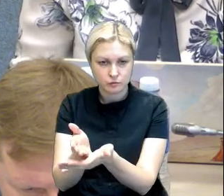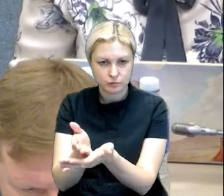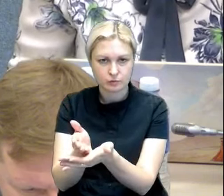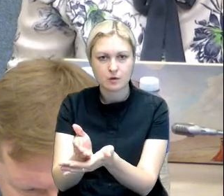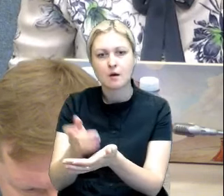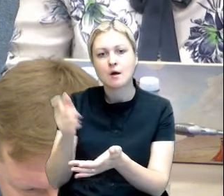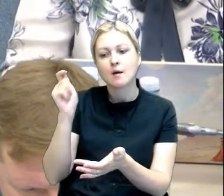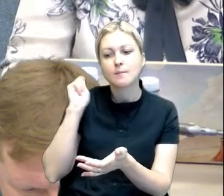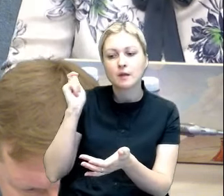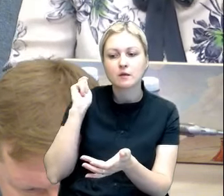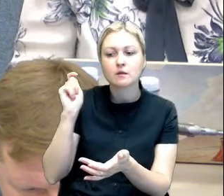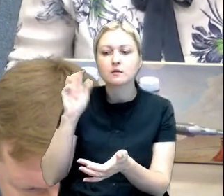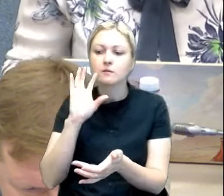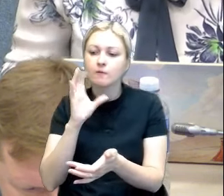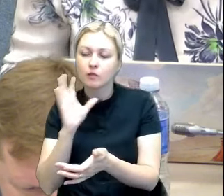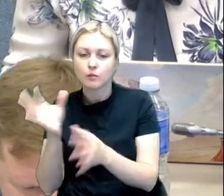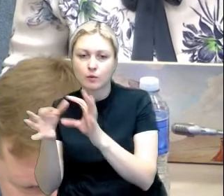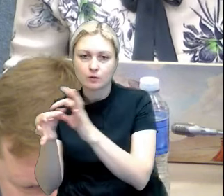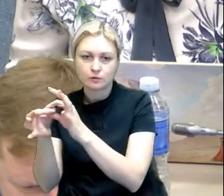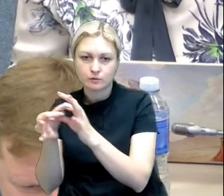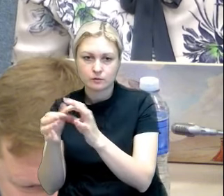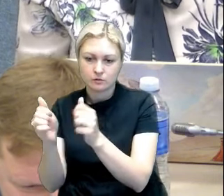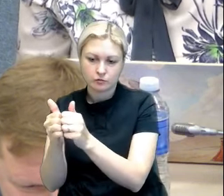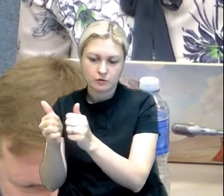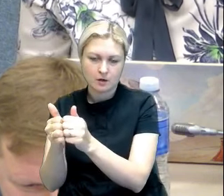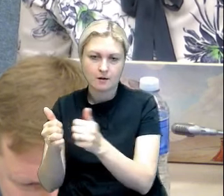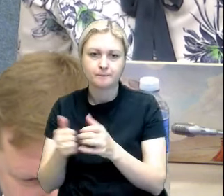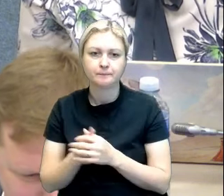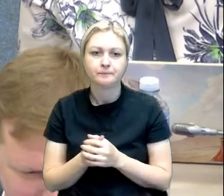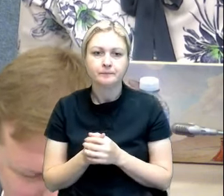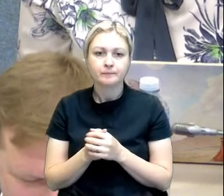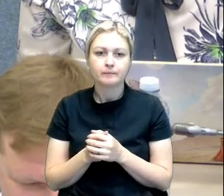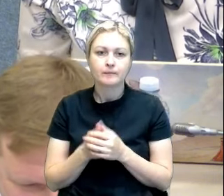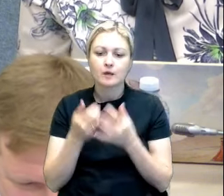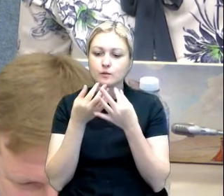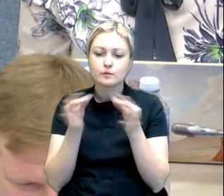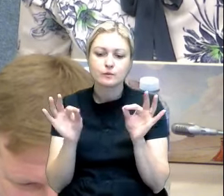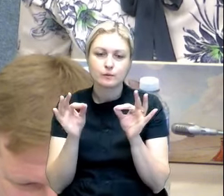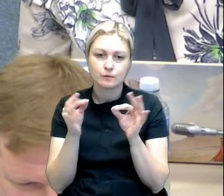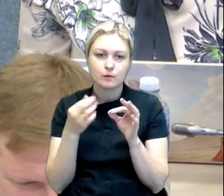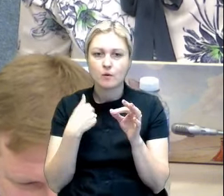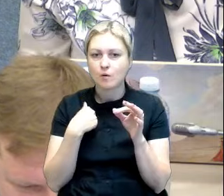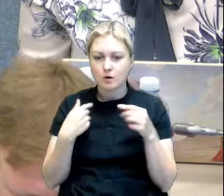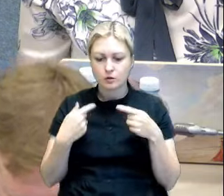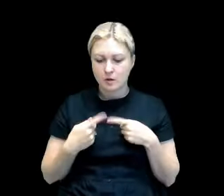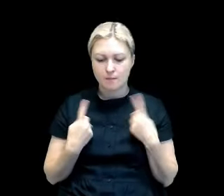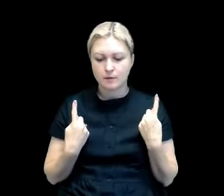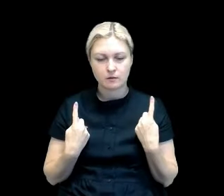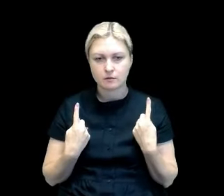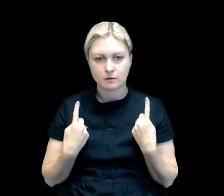vanduo yra visą laiką arčiau tai man mano siūlymas būtų toksai o šitam siūlymui aš nepritarsiu